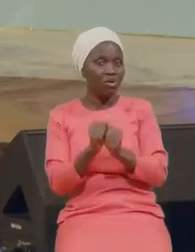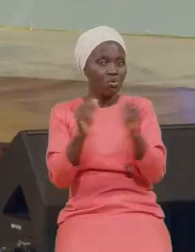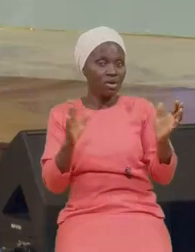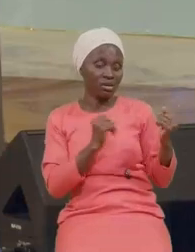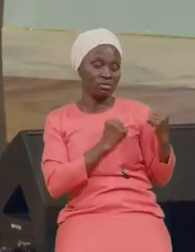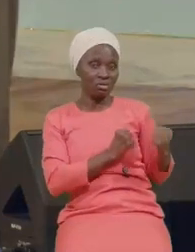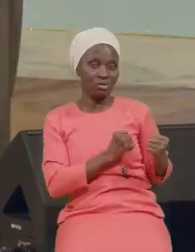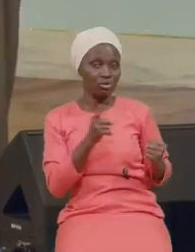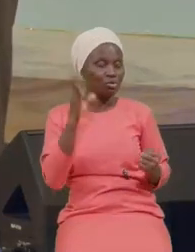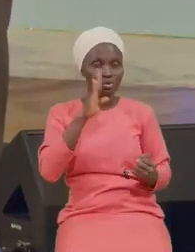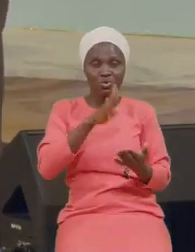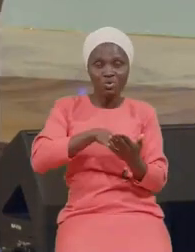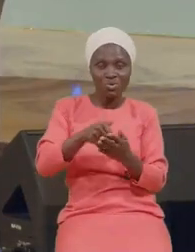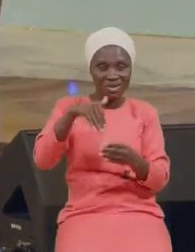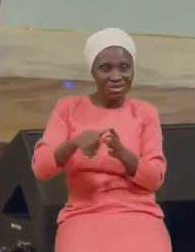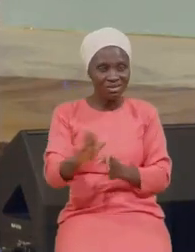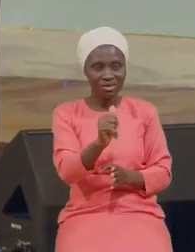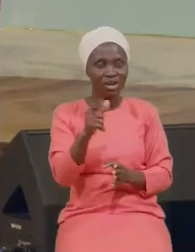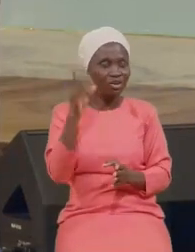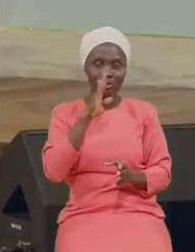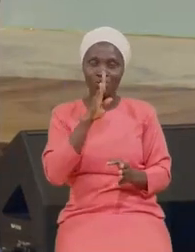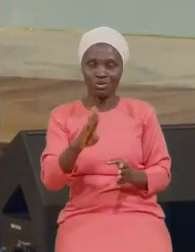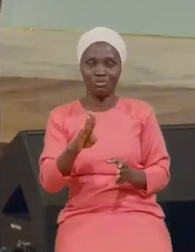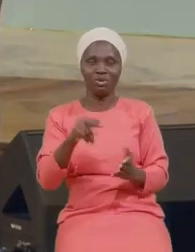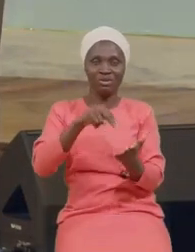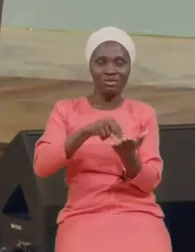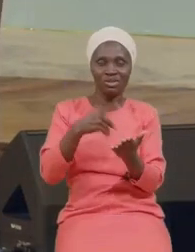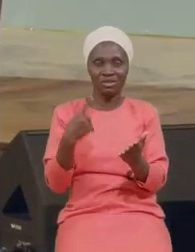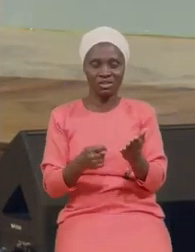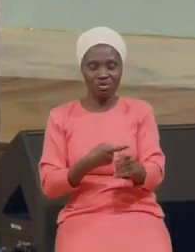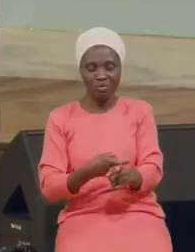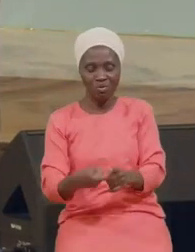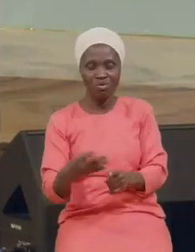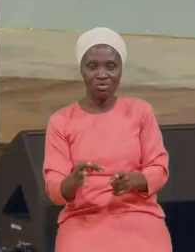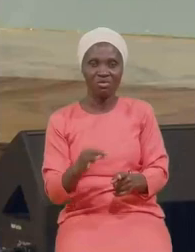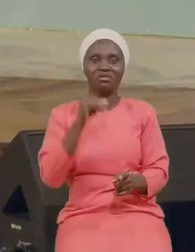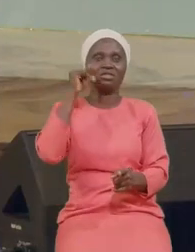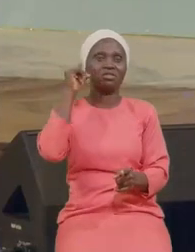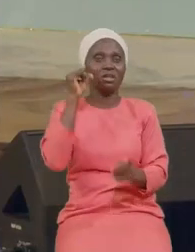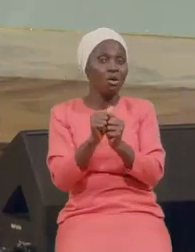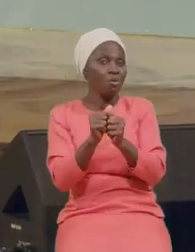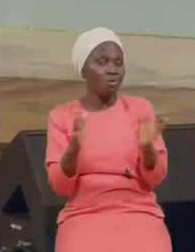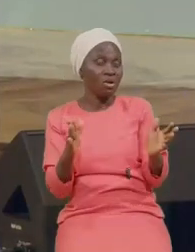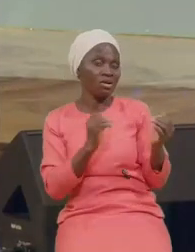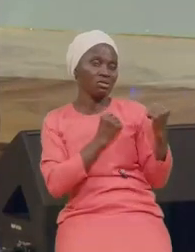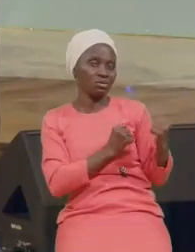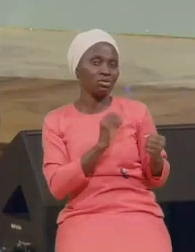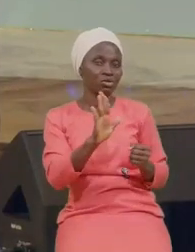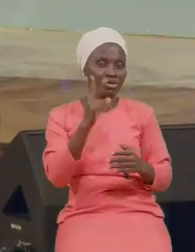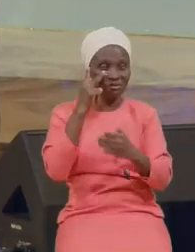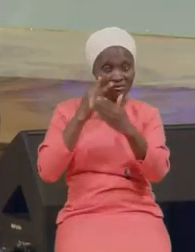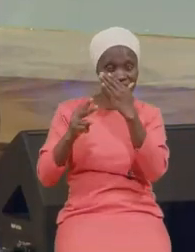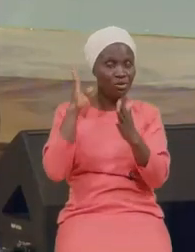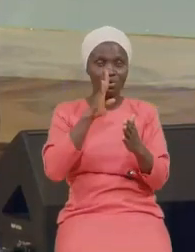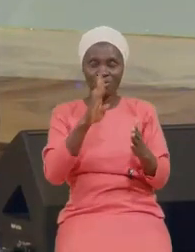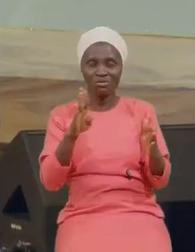le courage alors vous allez et continuer de de parler des blessures d'hier